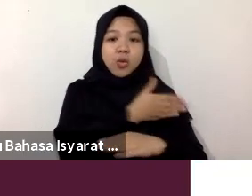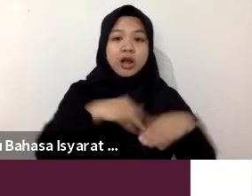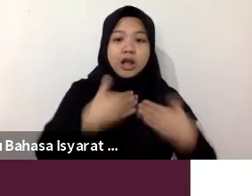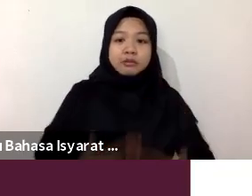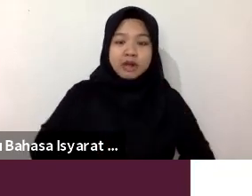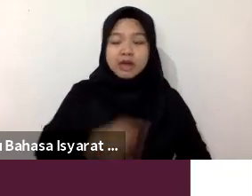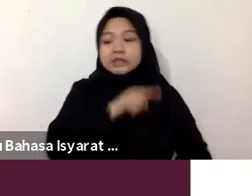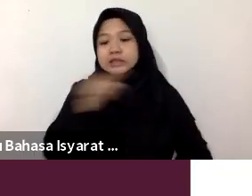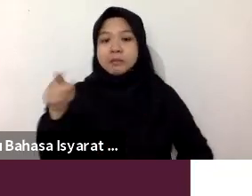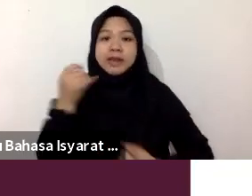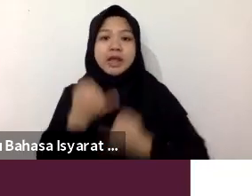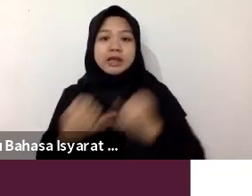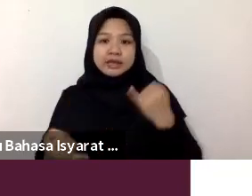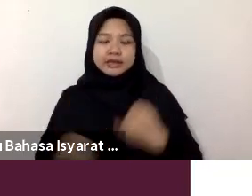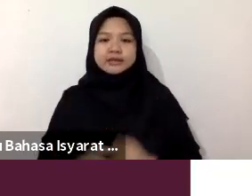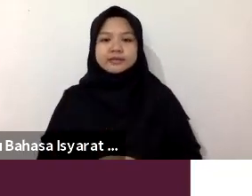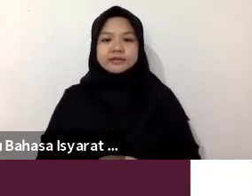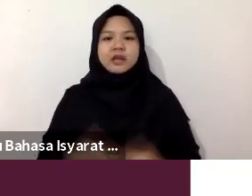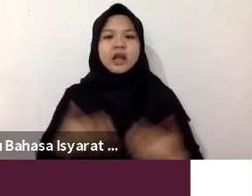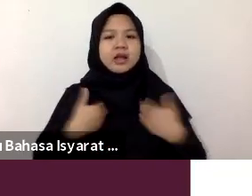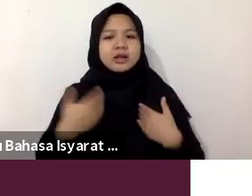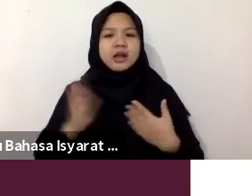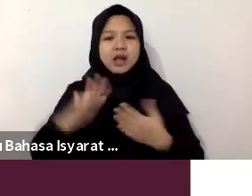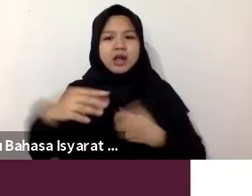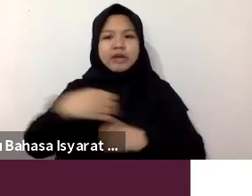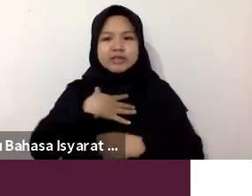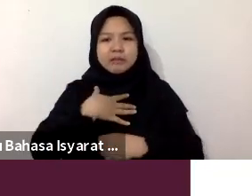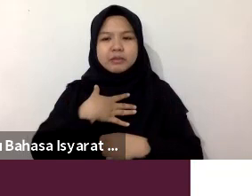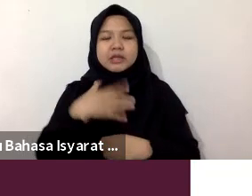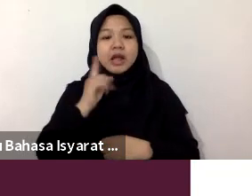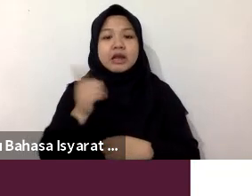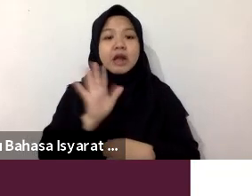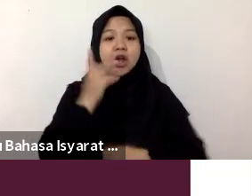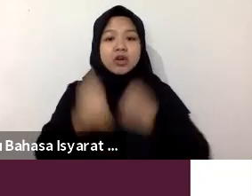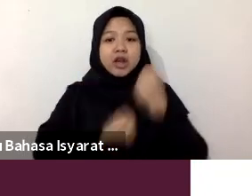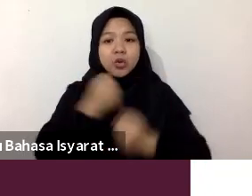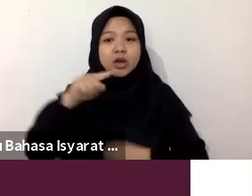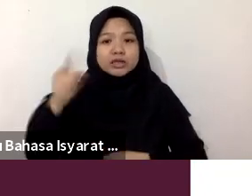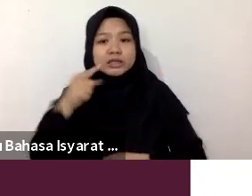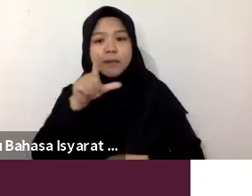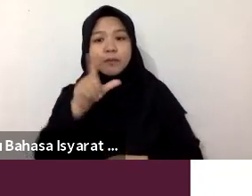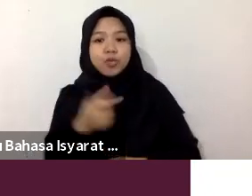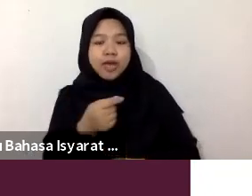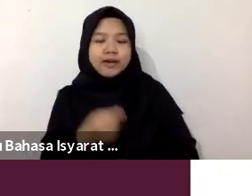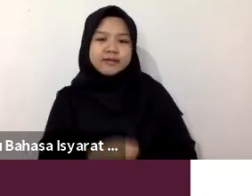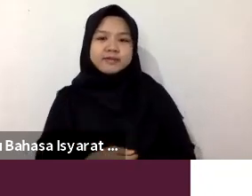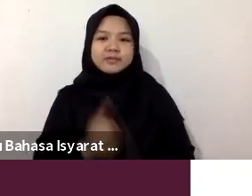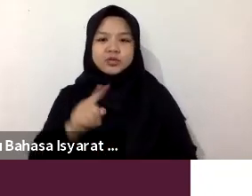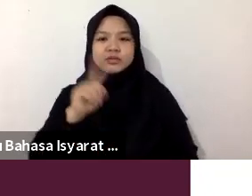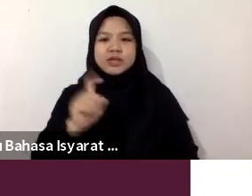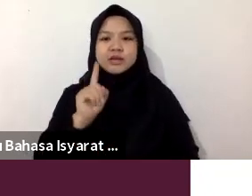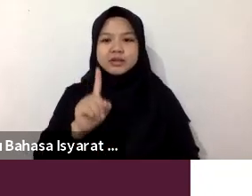sampai akhir? Adakah efek sampingnya apabila dilakukan setiap bulan? Nah, itu pertanyaan pertama,